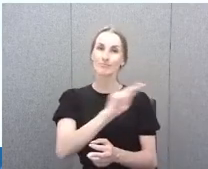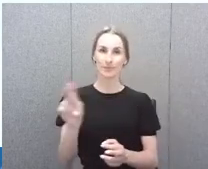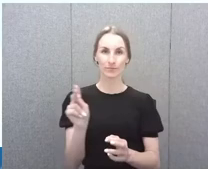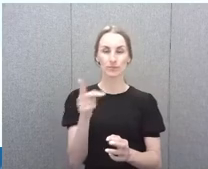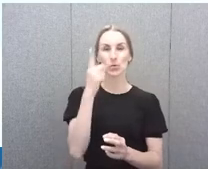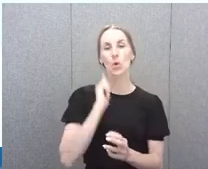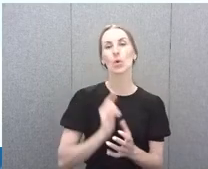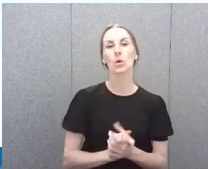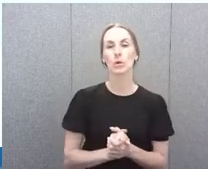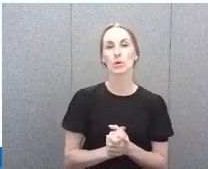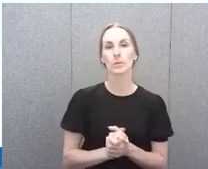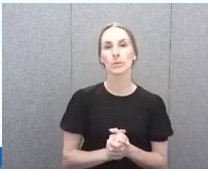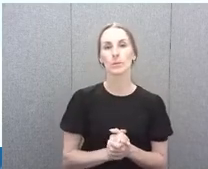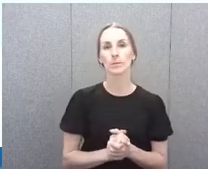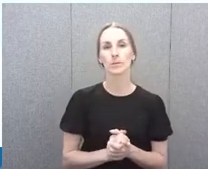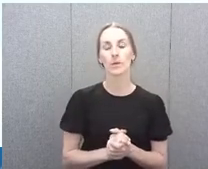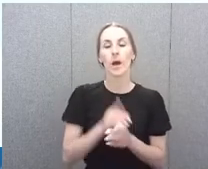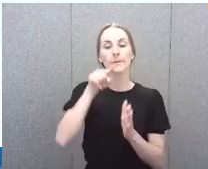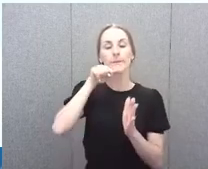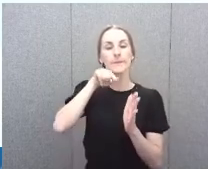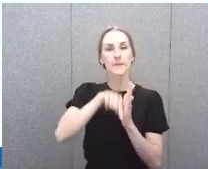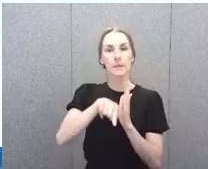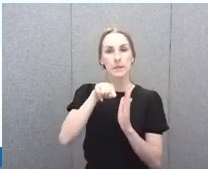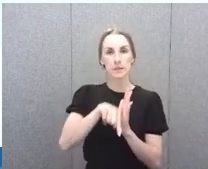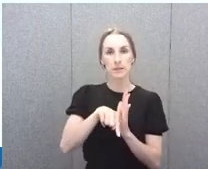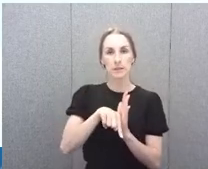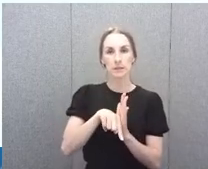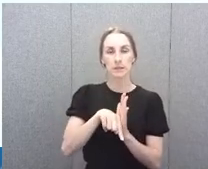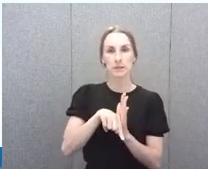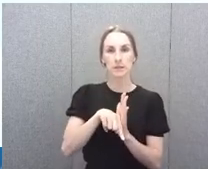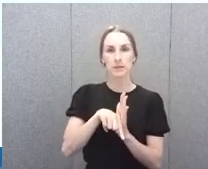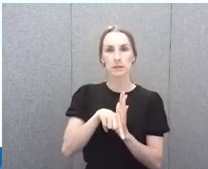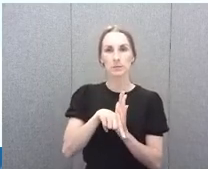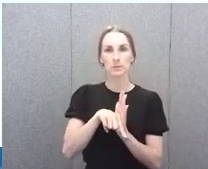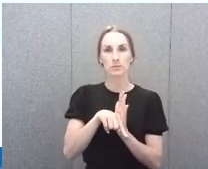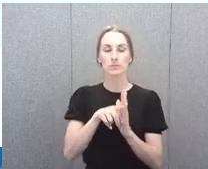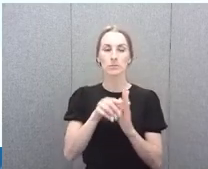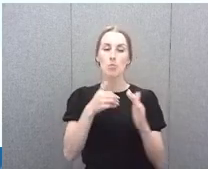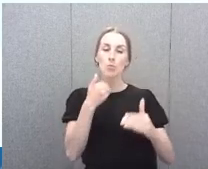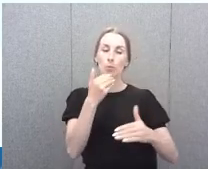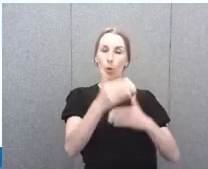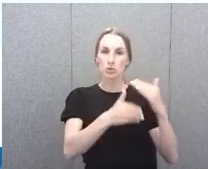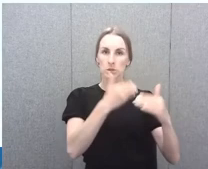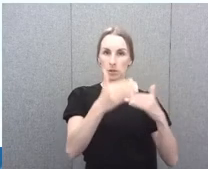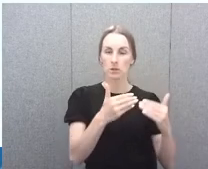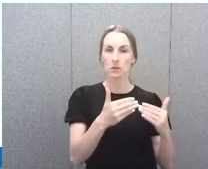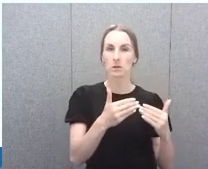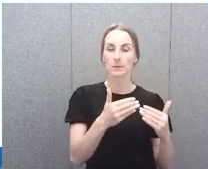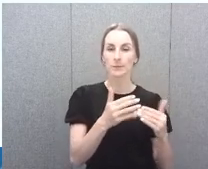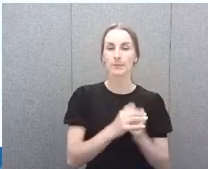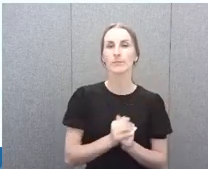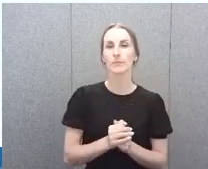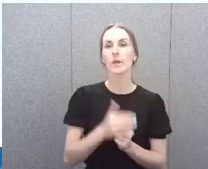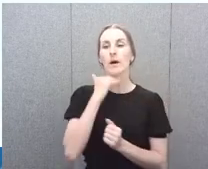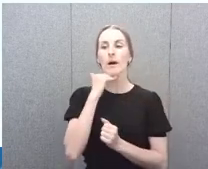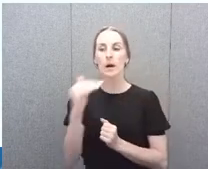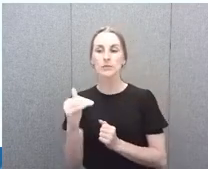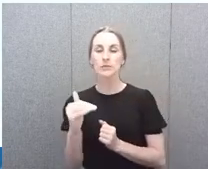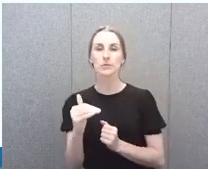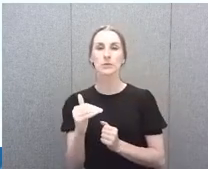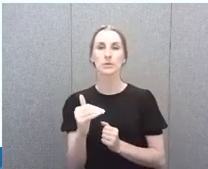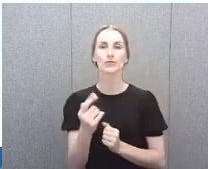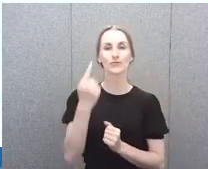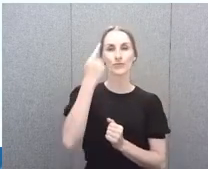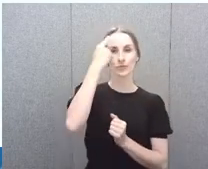человека мы бы очень хотели, чтобы и в этих внутренних всех наших процессах и иногда какой-то